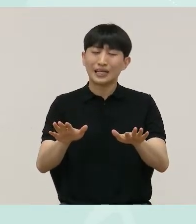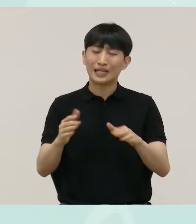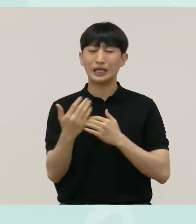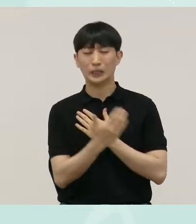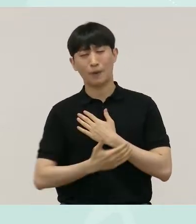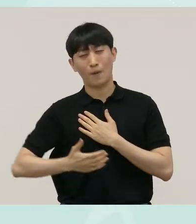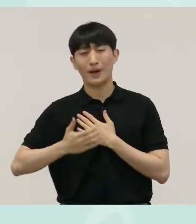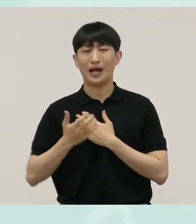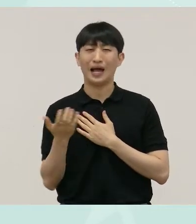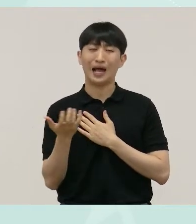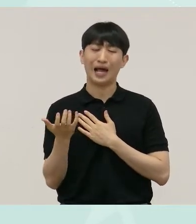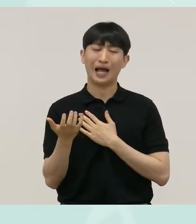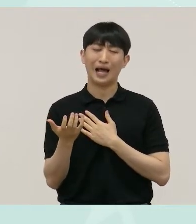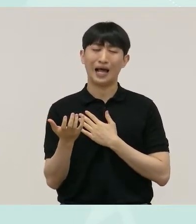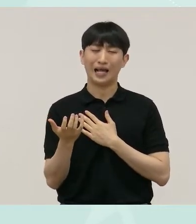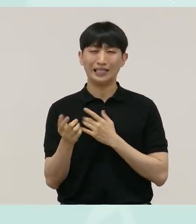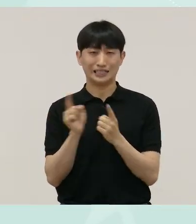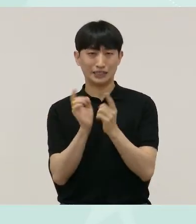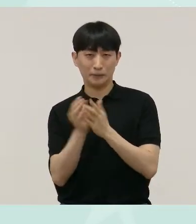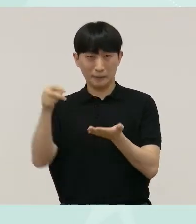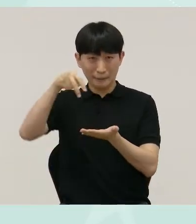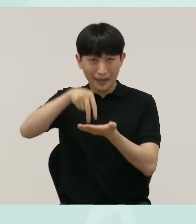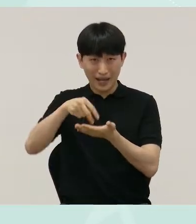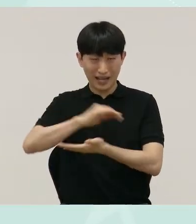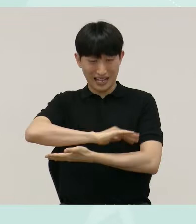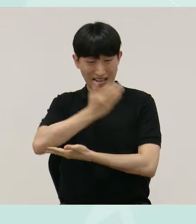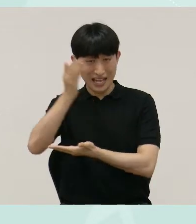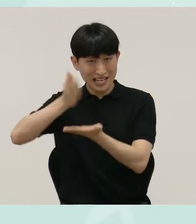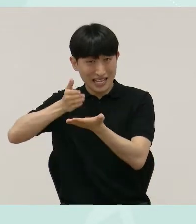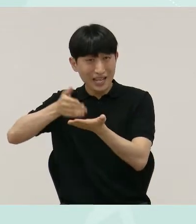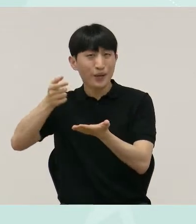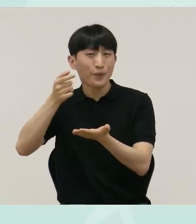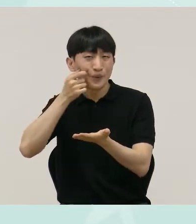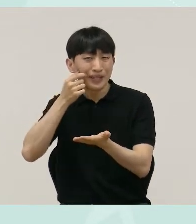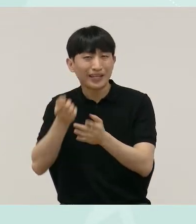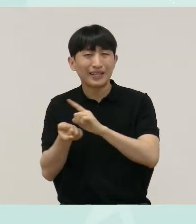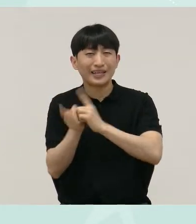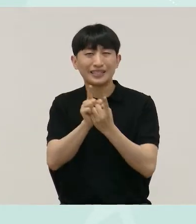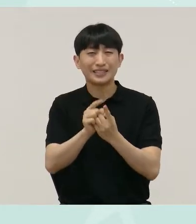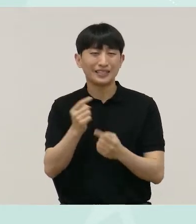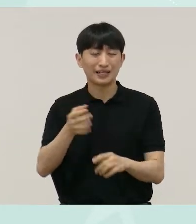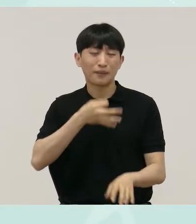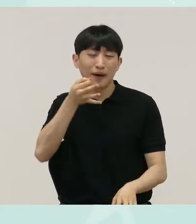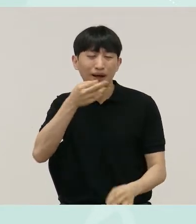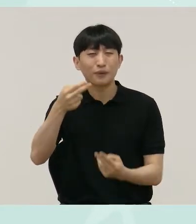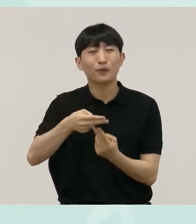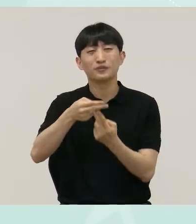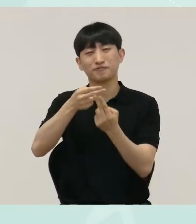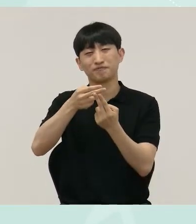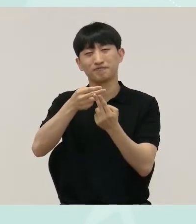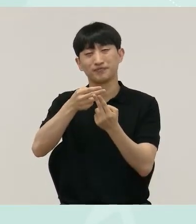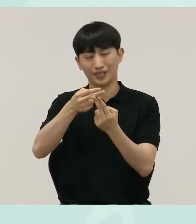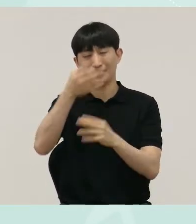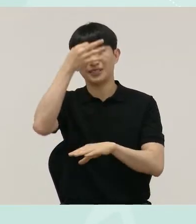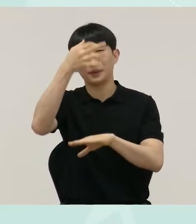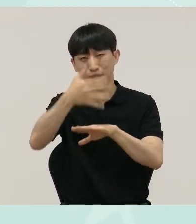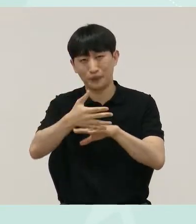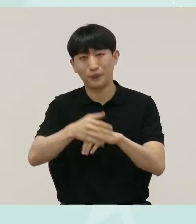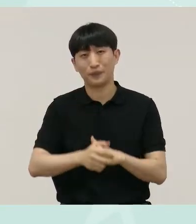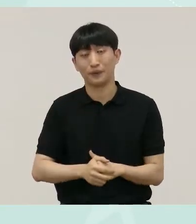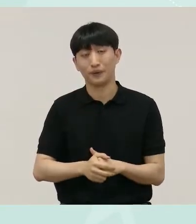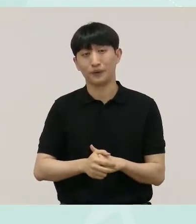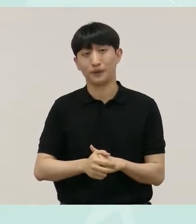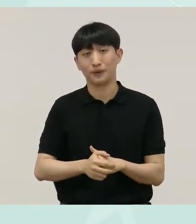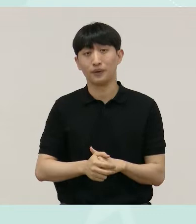문제로 직접 현장에서 강의를 하지 못하고 이렇게 녹음한 파일을 보내드리게 돼서 정말 송구하게 생각합니다. 조금